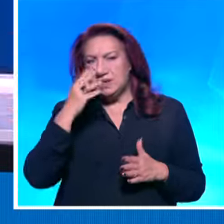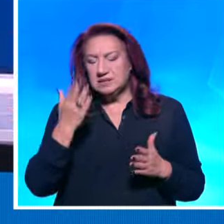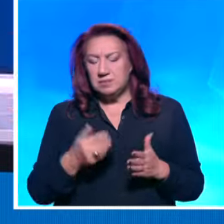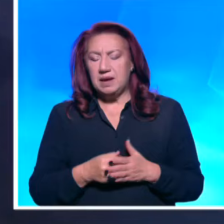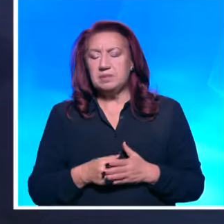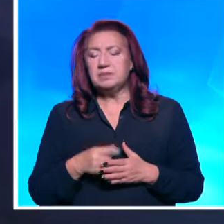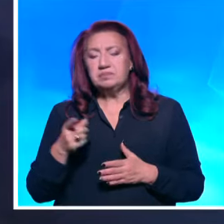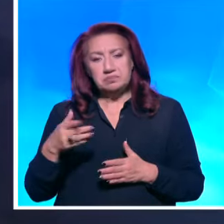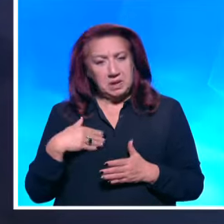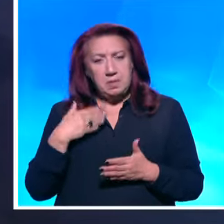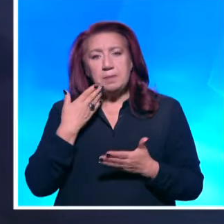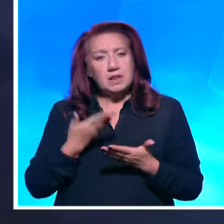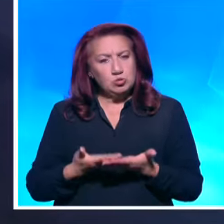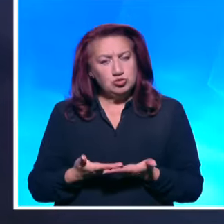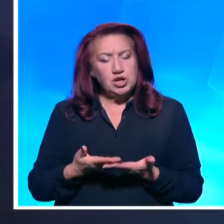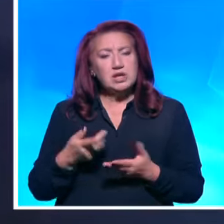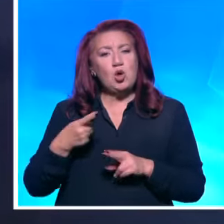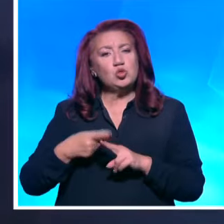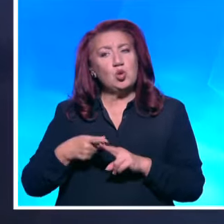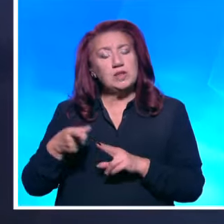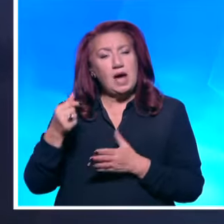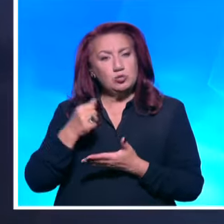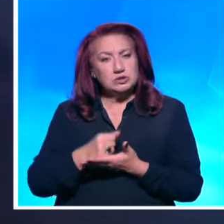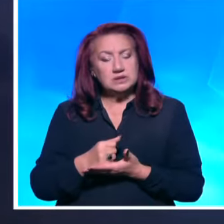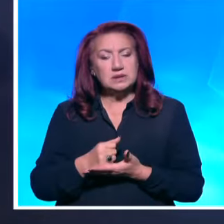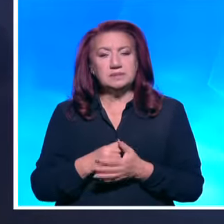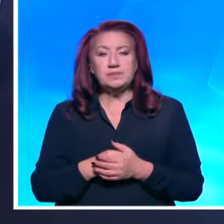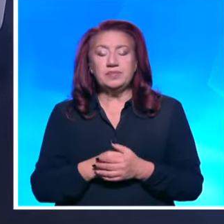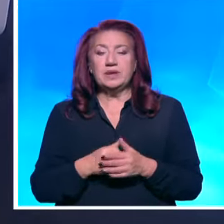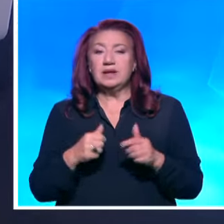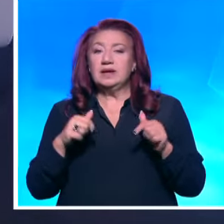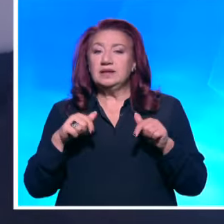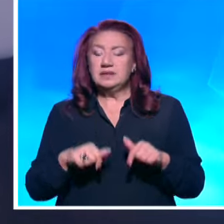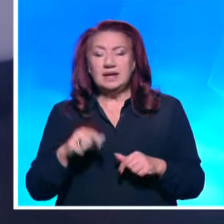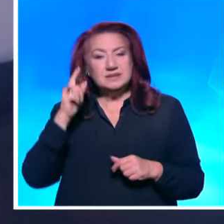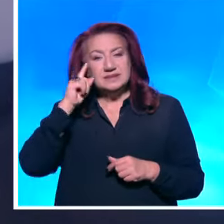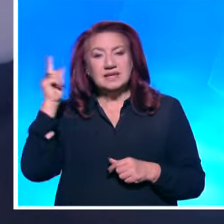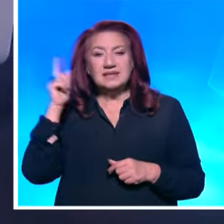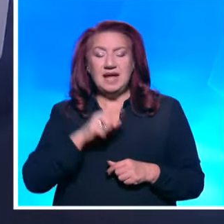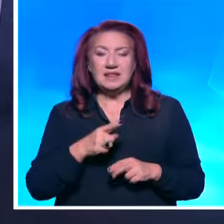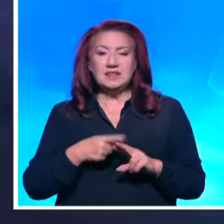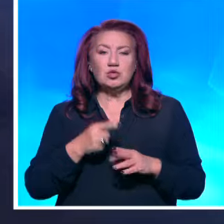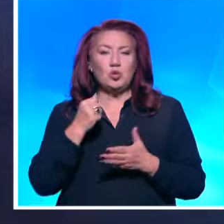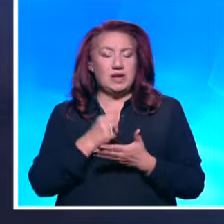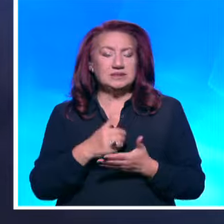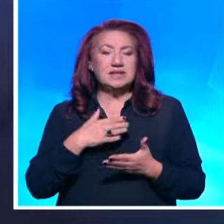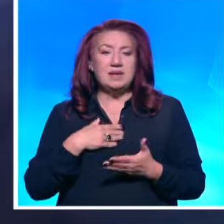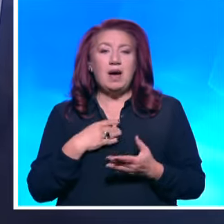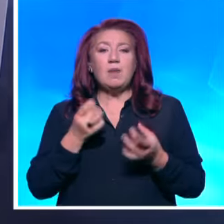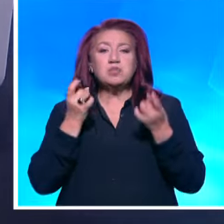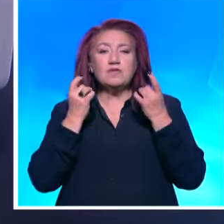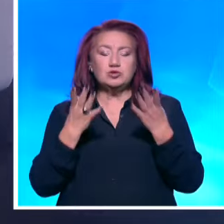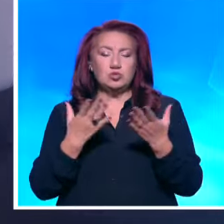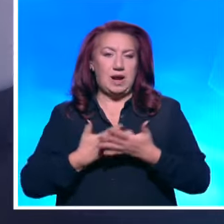ще помогнат г-дин танев добър вечер добър вечер само да спомена че днеска е деня на нотариус имаме професионален празник чести празник